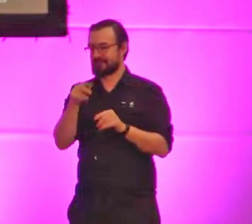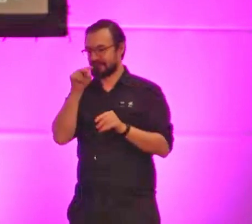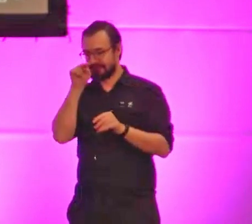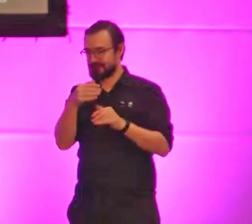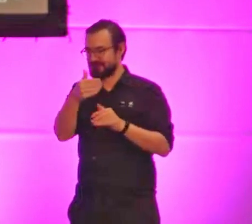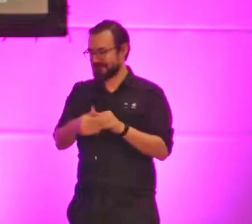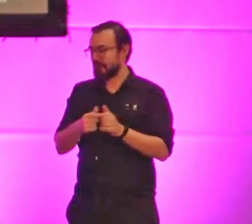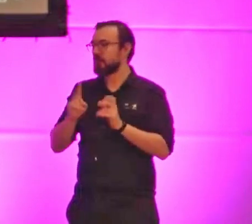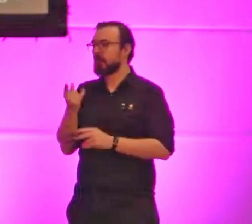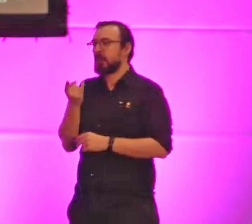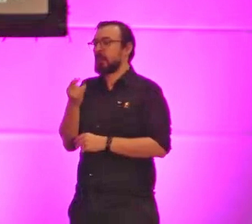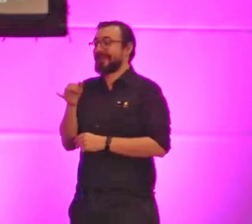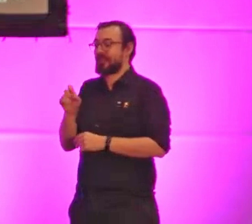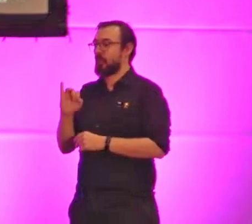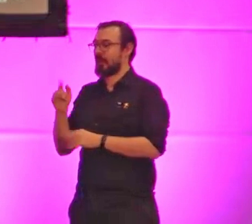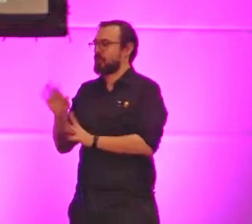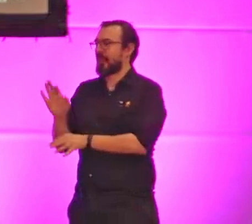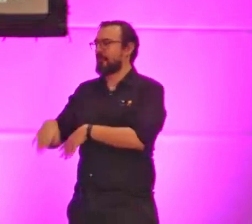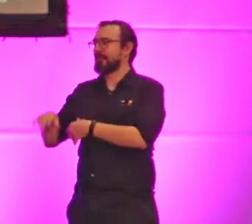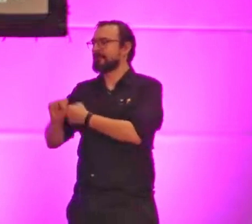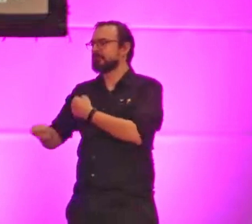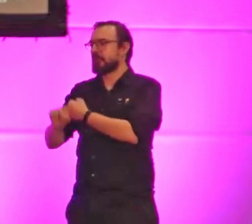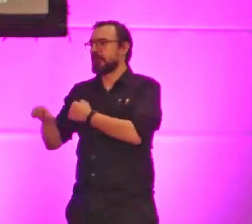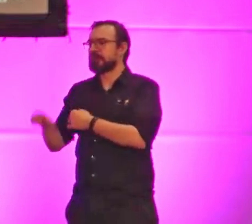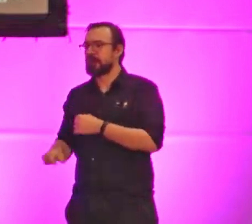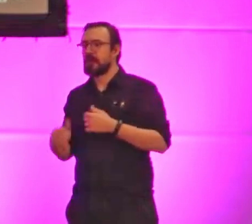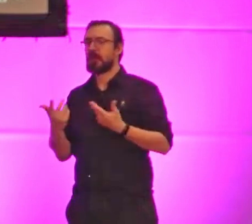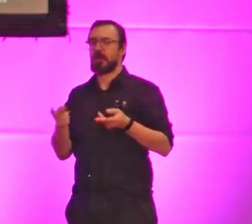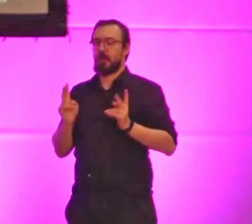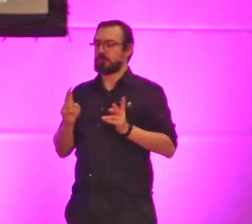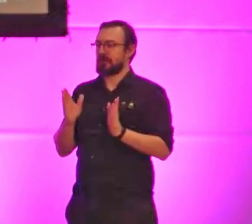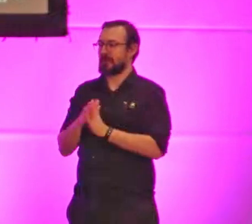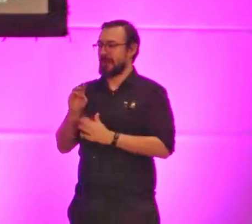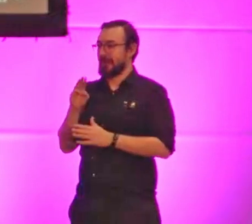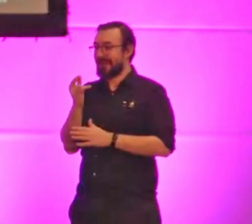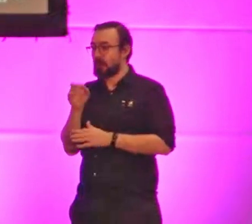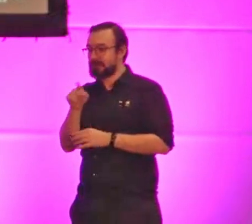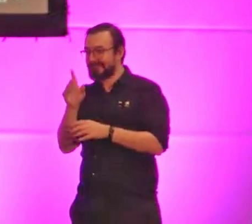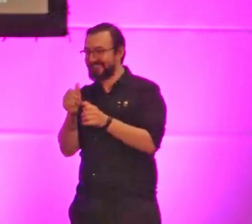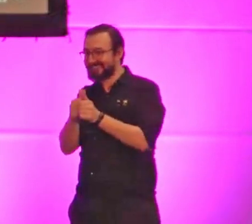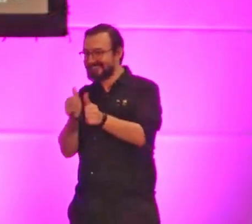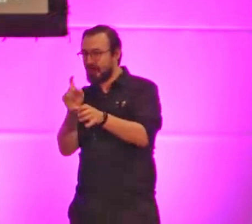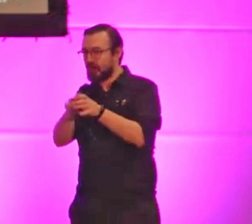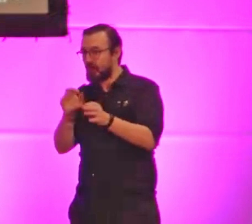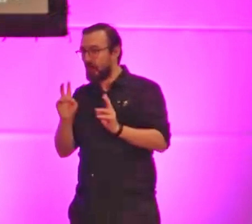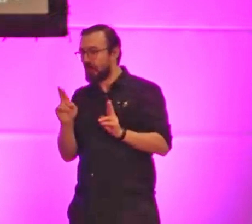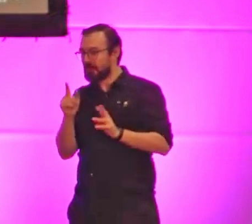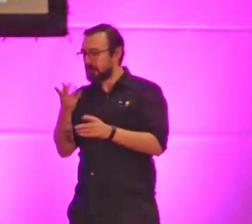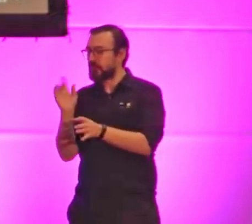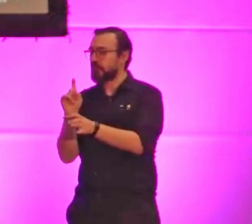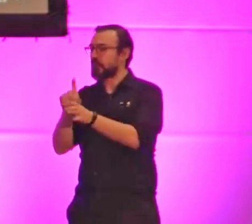grann om hur Lundin Oil har försvarat sig, och också med Magnus hoppas jag vi kommer kunna prata lite grann om hur